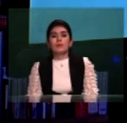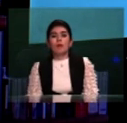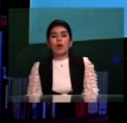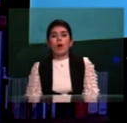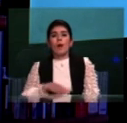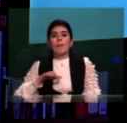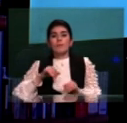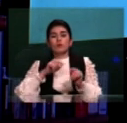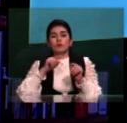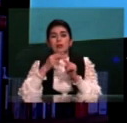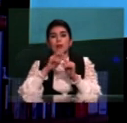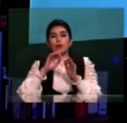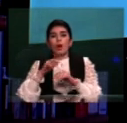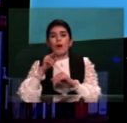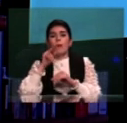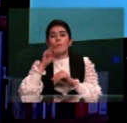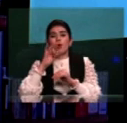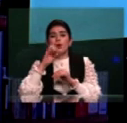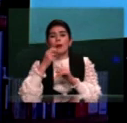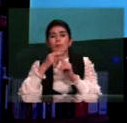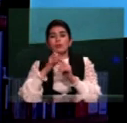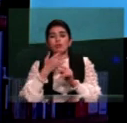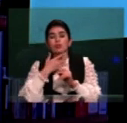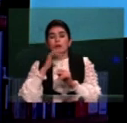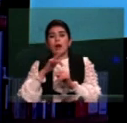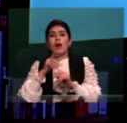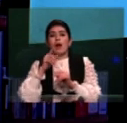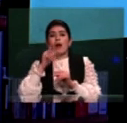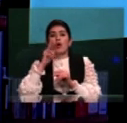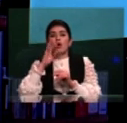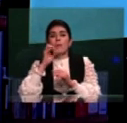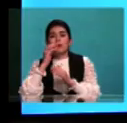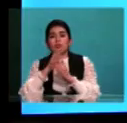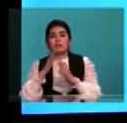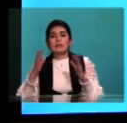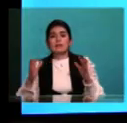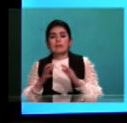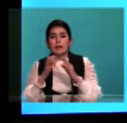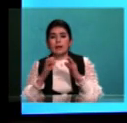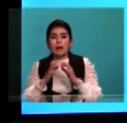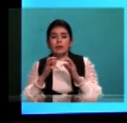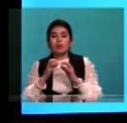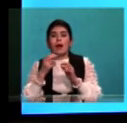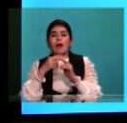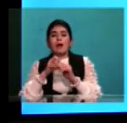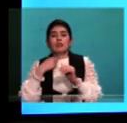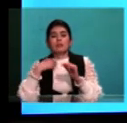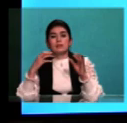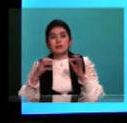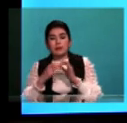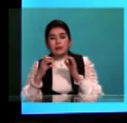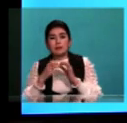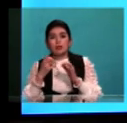После этого нам программа потребует выбрать команду «Сохранить». После того, как мы